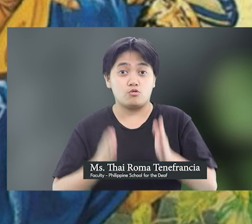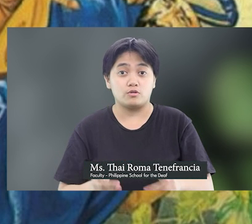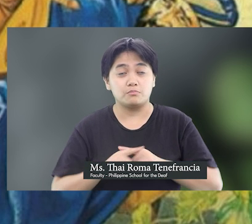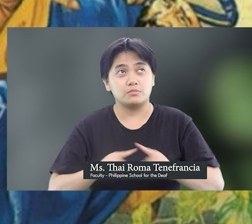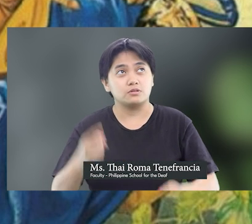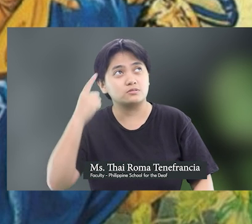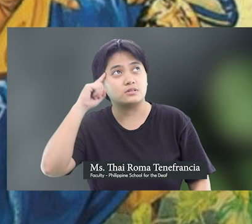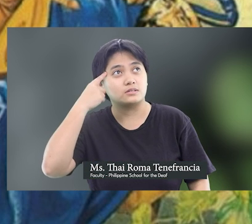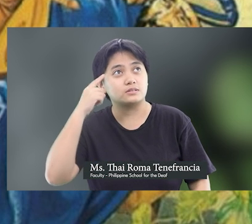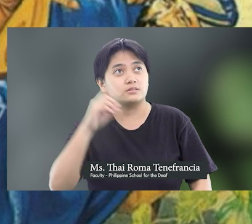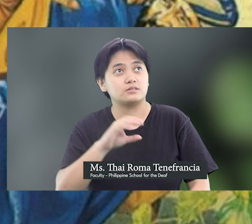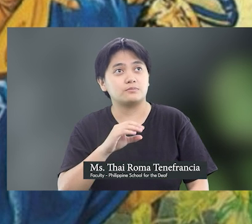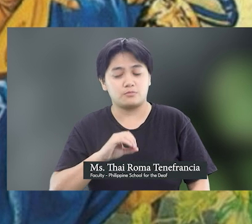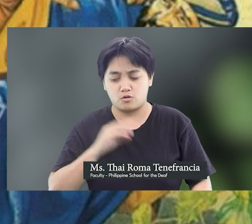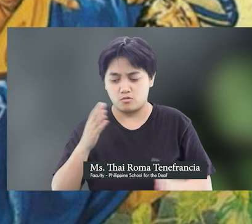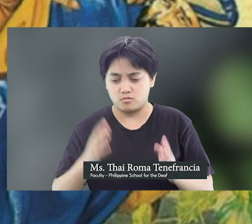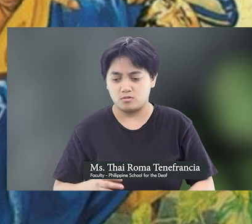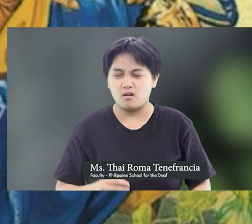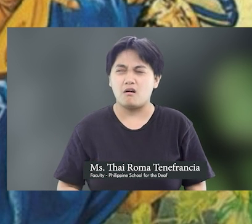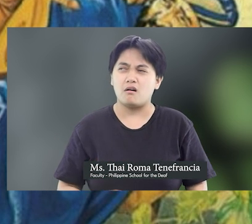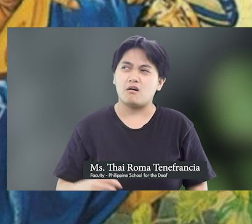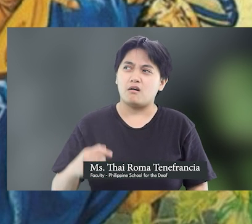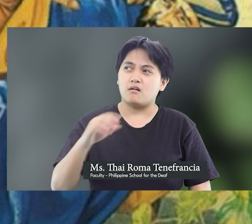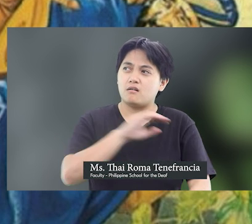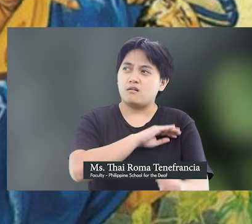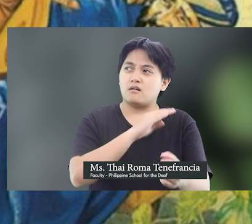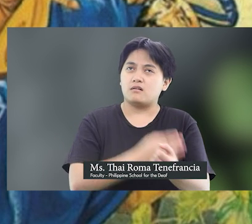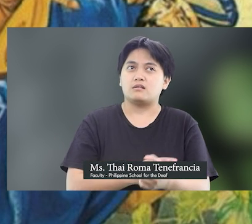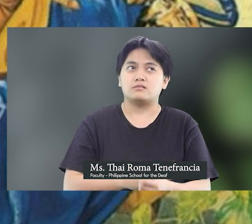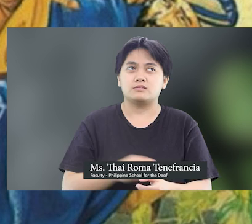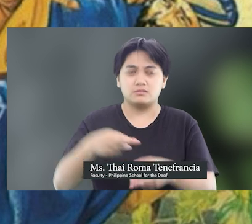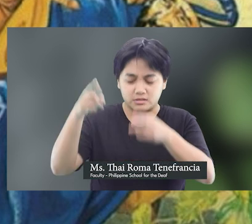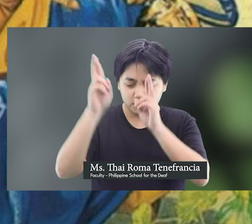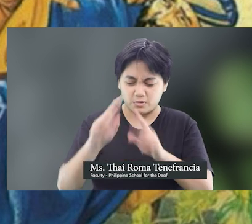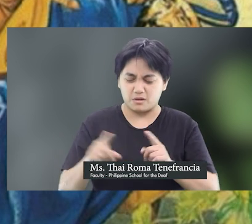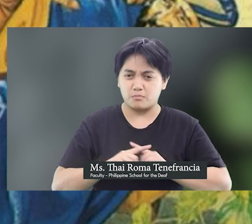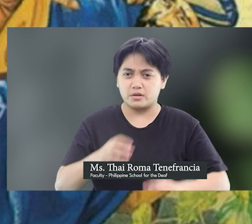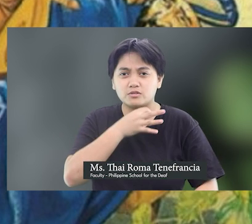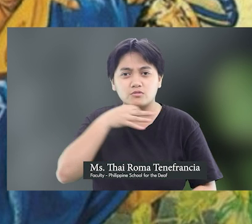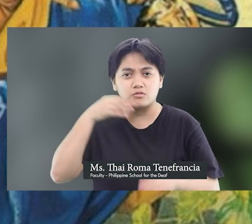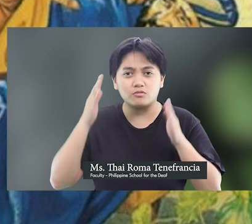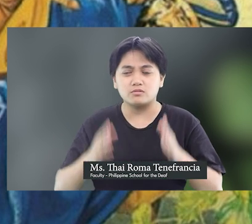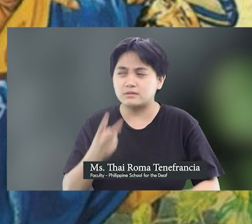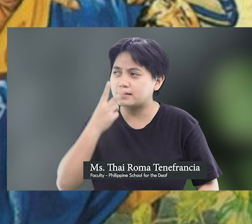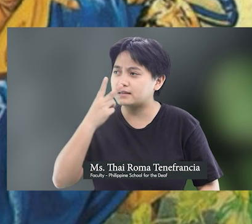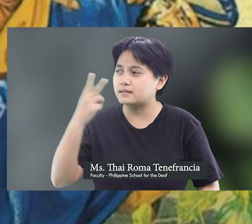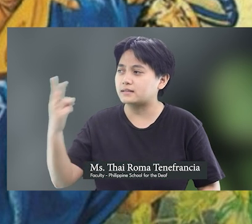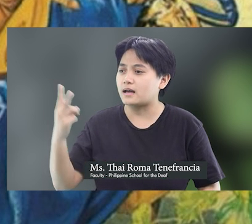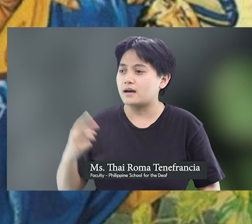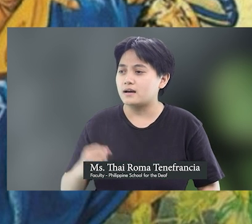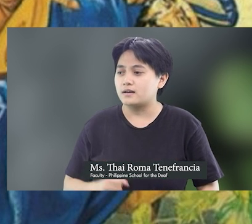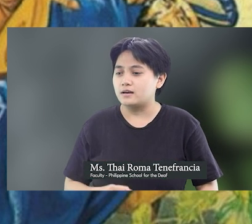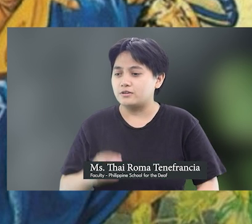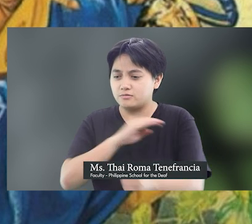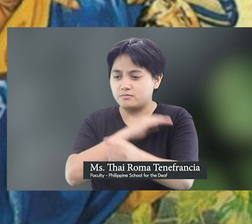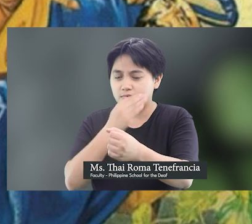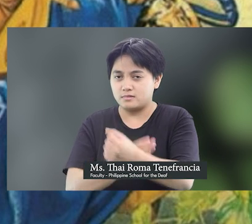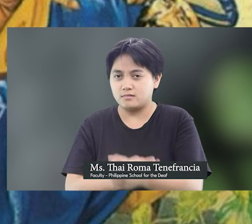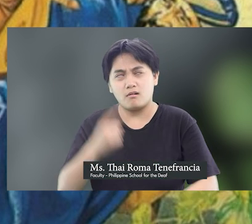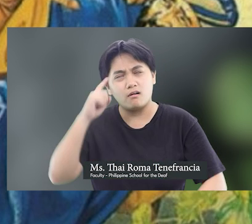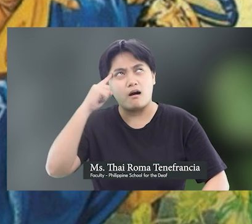pag-aakalang, Igagalang nila ang aking anak. Ngunit nang makita ng mga magsasaka ang anak, inisip